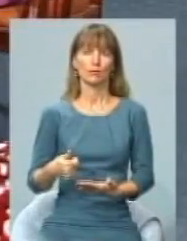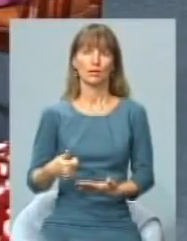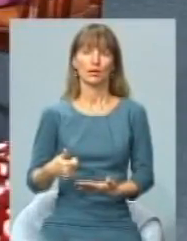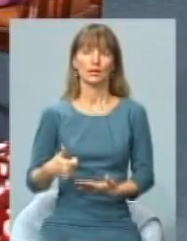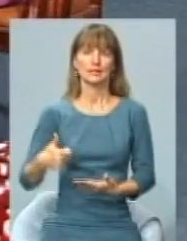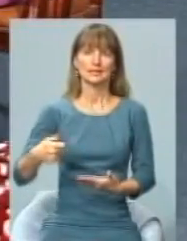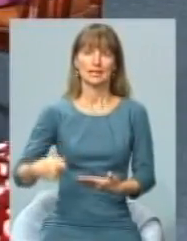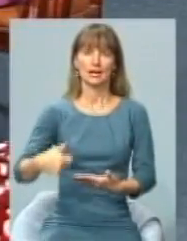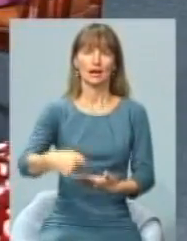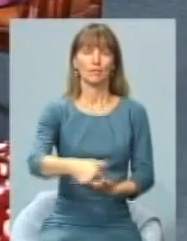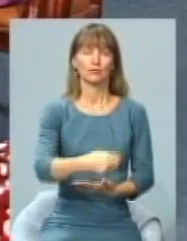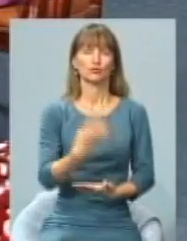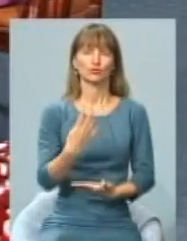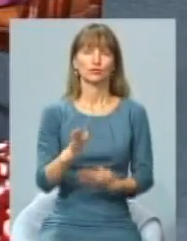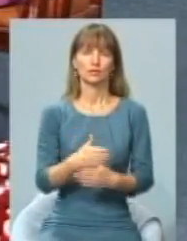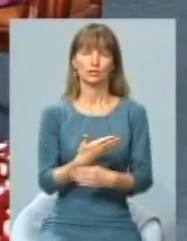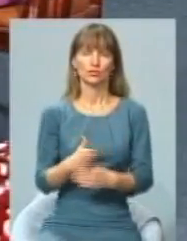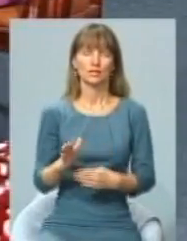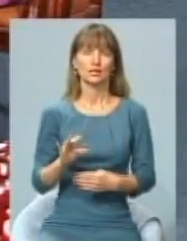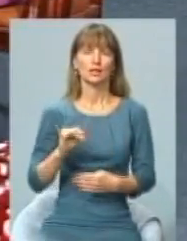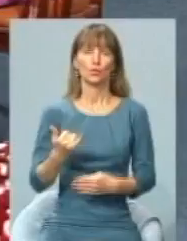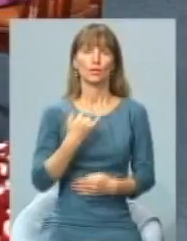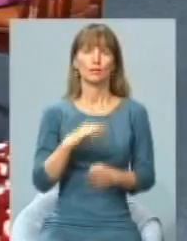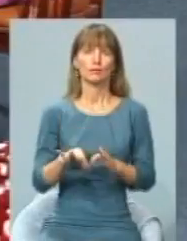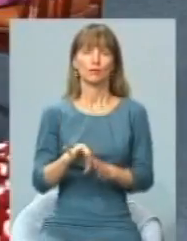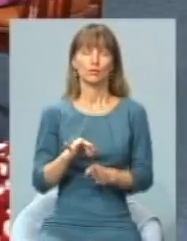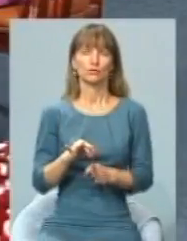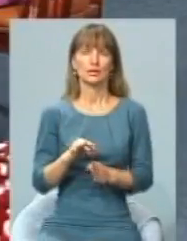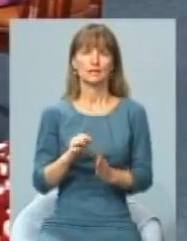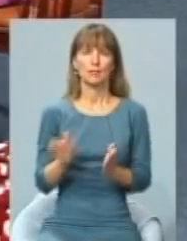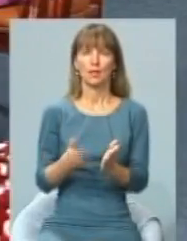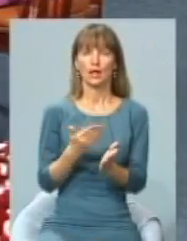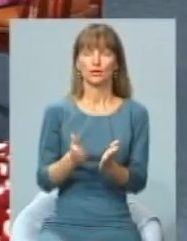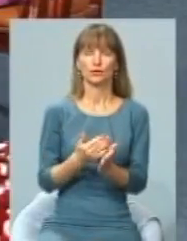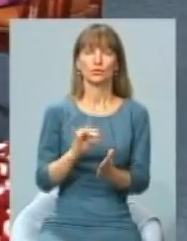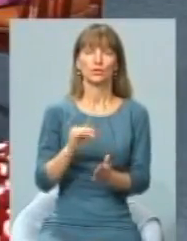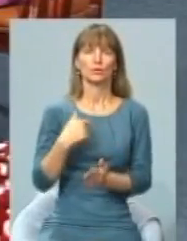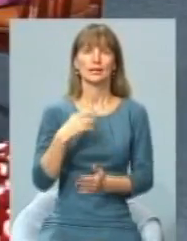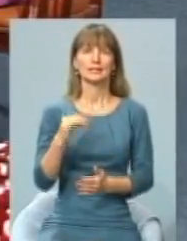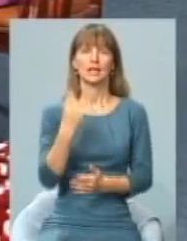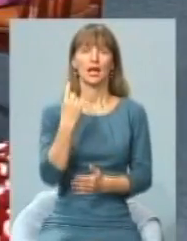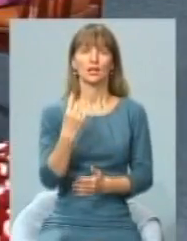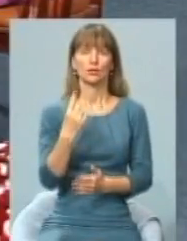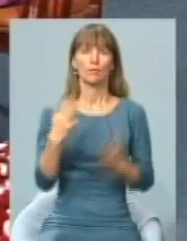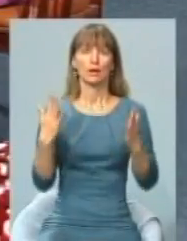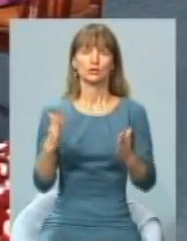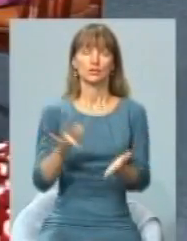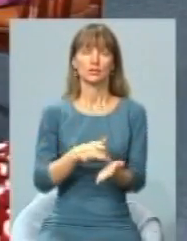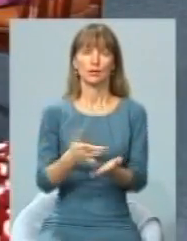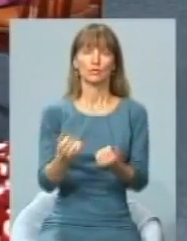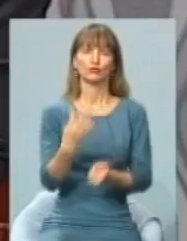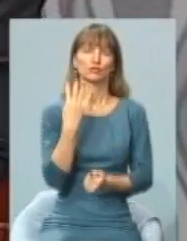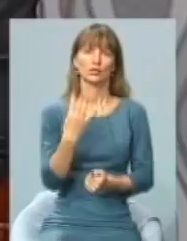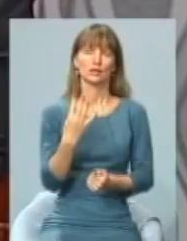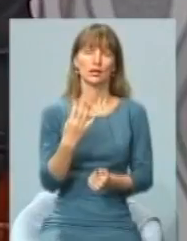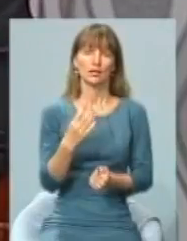скрепливаем все вот эти 4 кусочка. И у нас получается блокнот. И у нас из одной большой тетради получилось 4 блокнота.